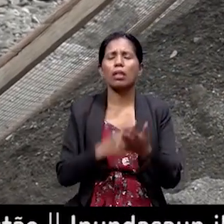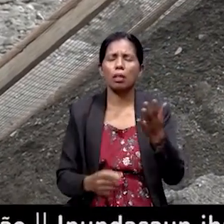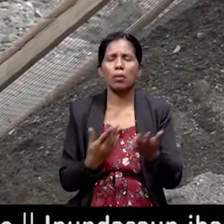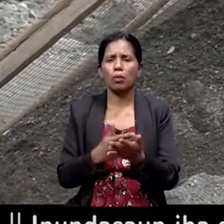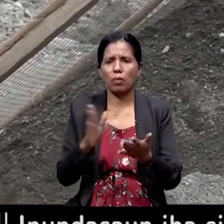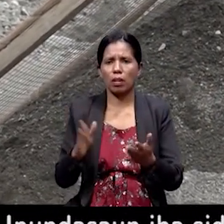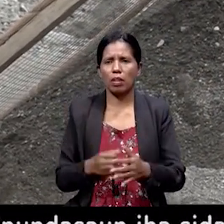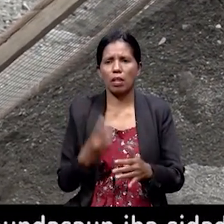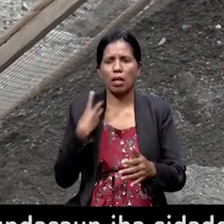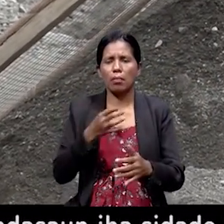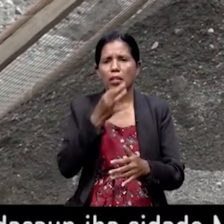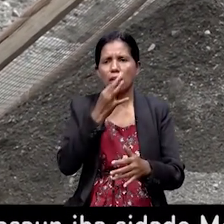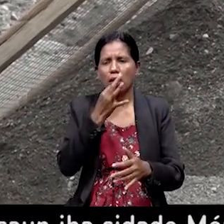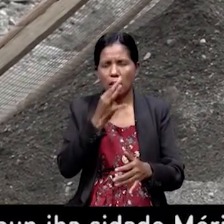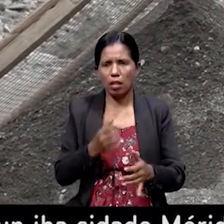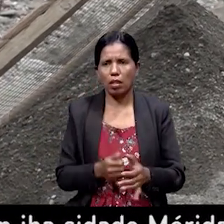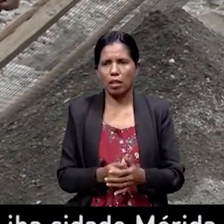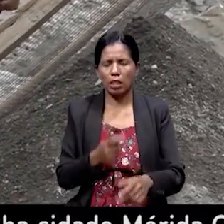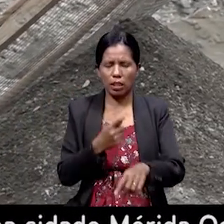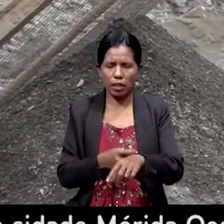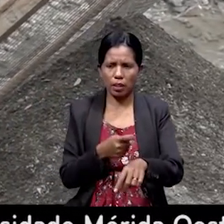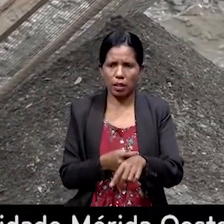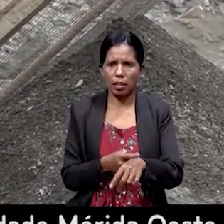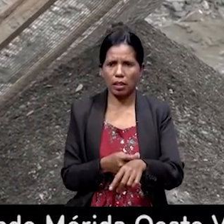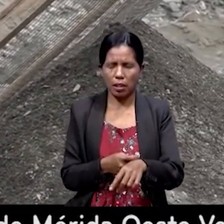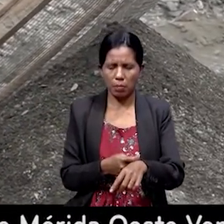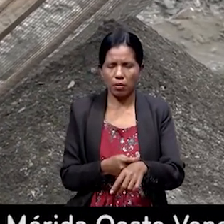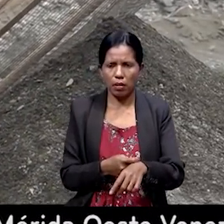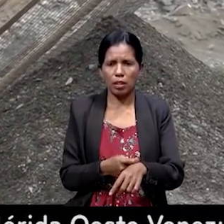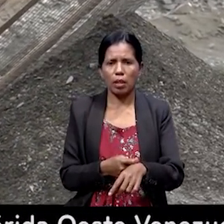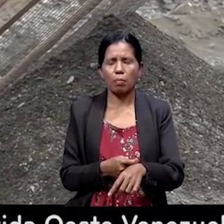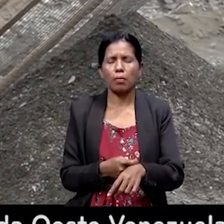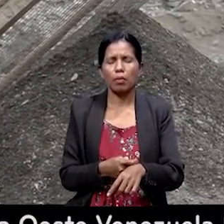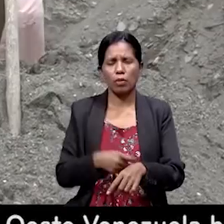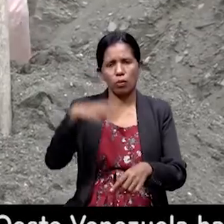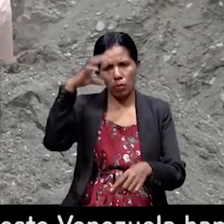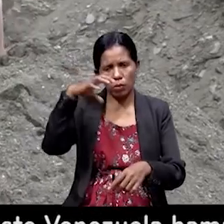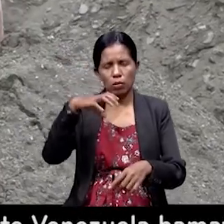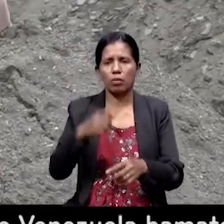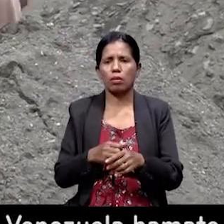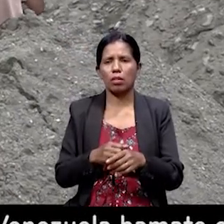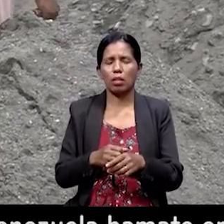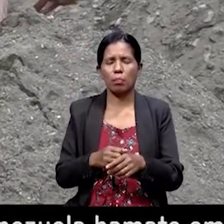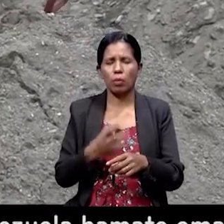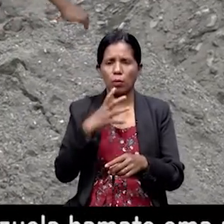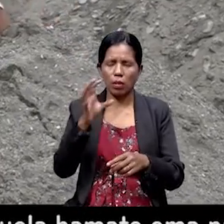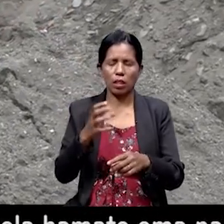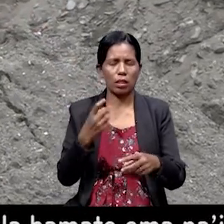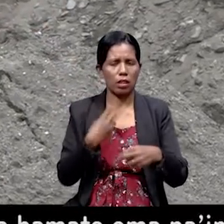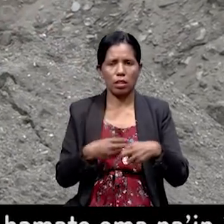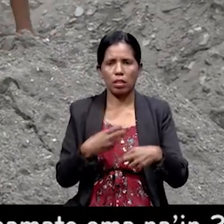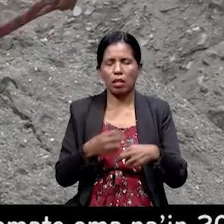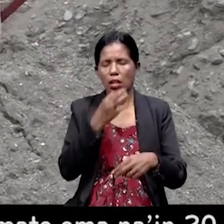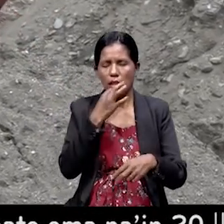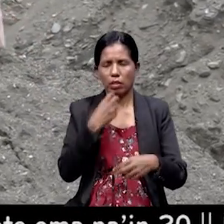mak hansa han tradisional mos hansa tempu bai loron ne araska sok udan ane iha mai be bai loron hansa ne han